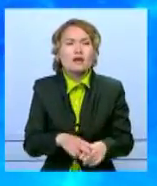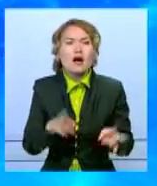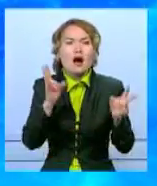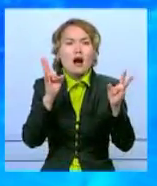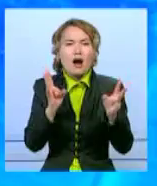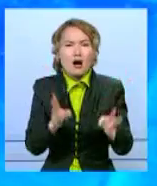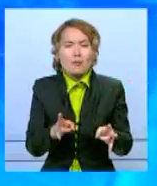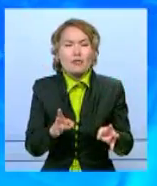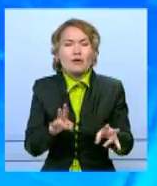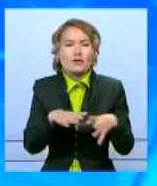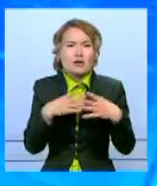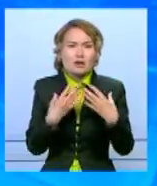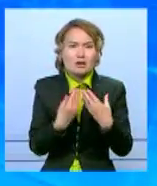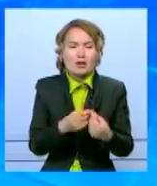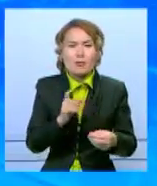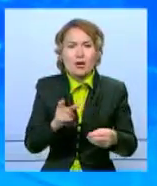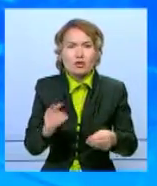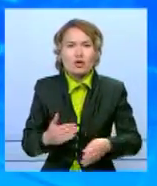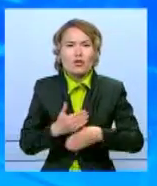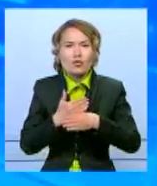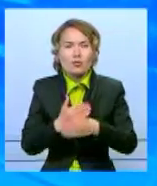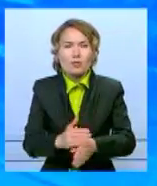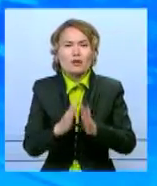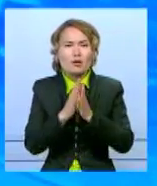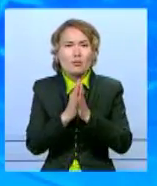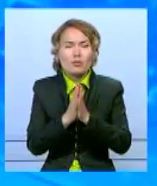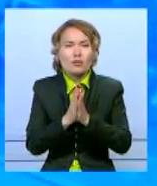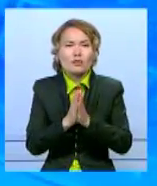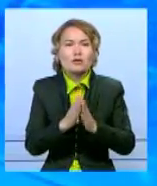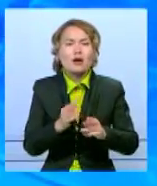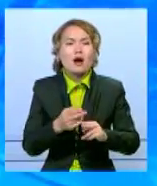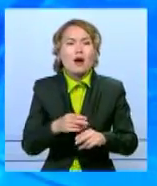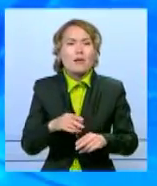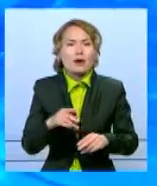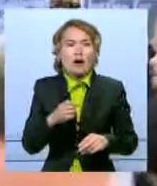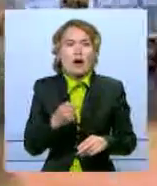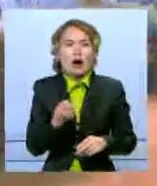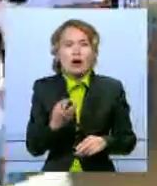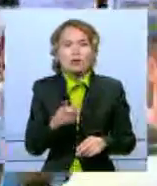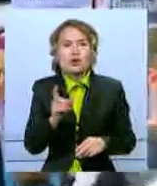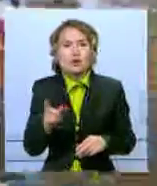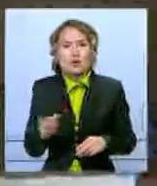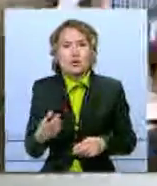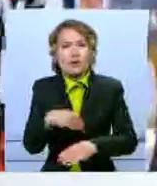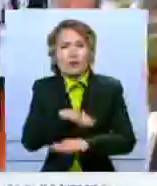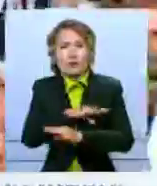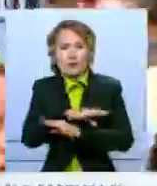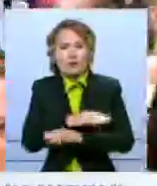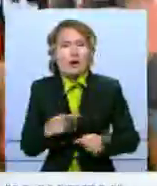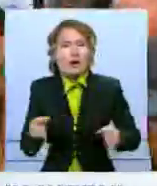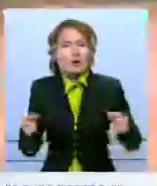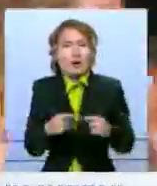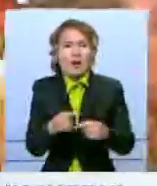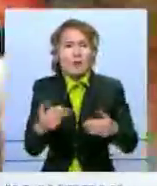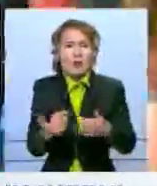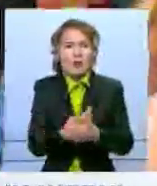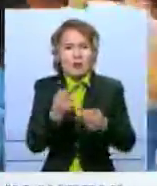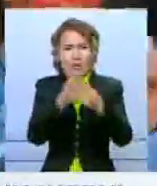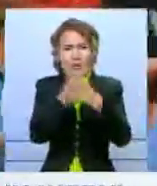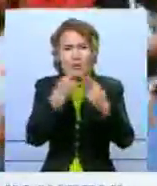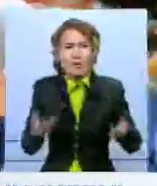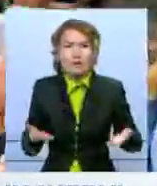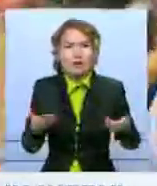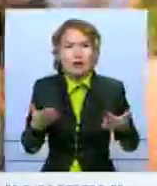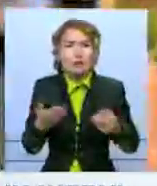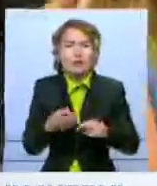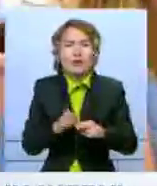жапа шеккендерге дереу қаржылай көмек көрсетуді сұрады. Сондай қанша адамның қаза тапқан туралы нақты мәліметті жариялауды талап етіп